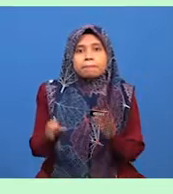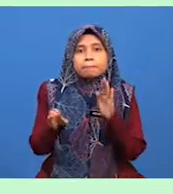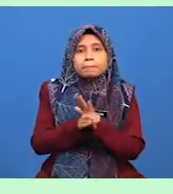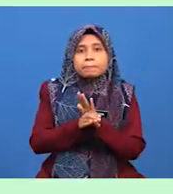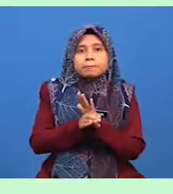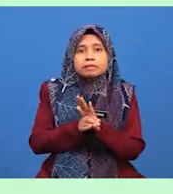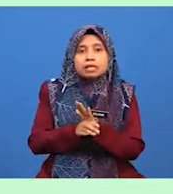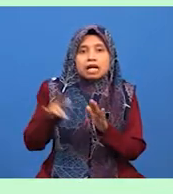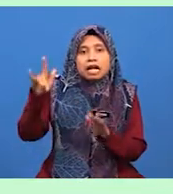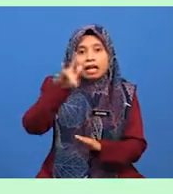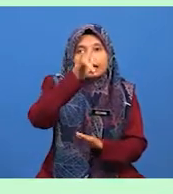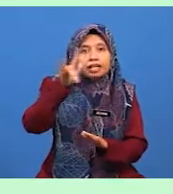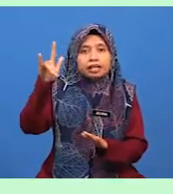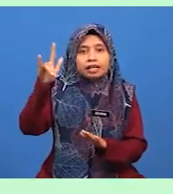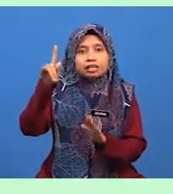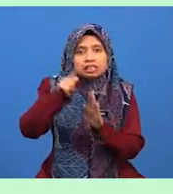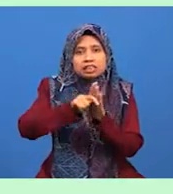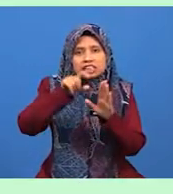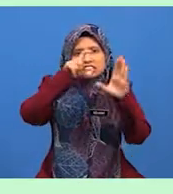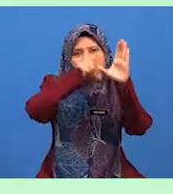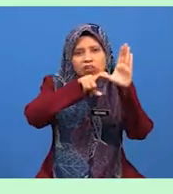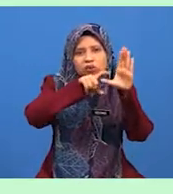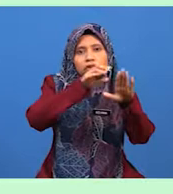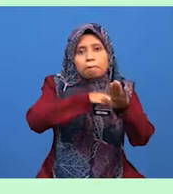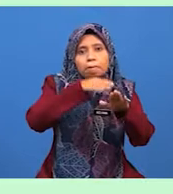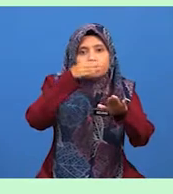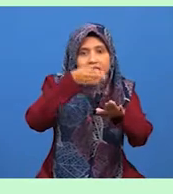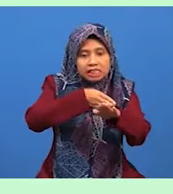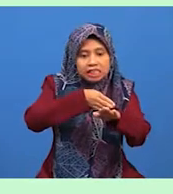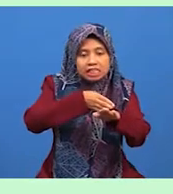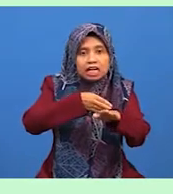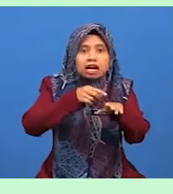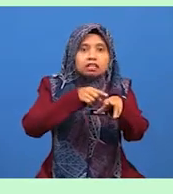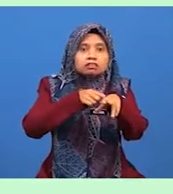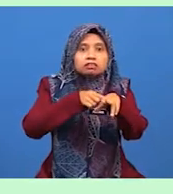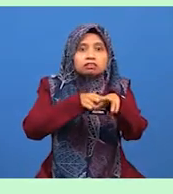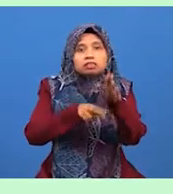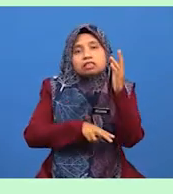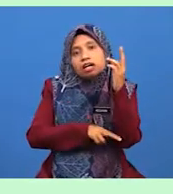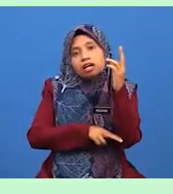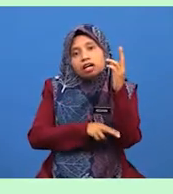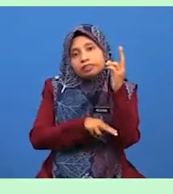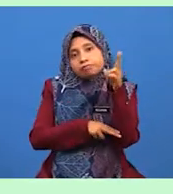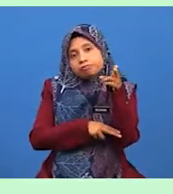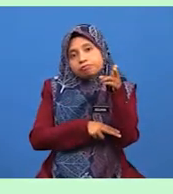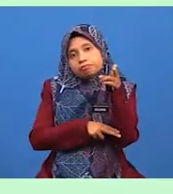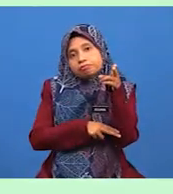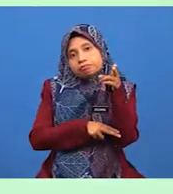Contoh, layang-layang tersangkut pada dahan pokok.